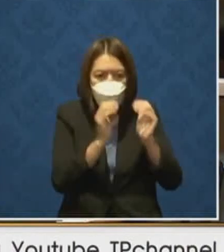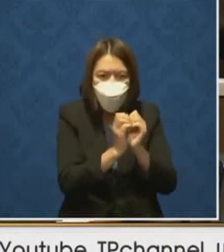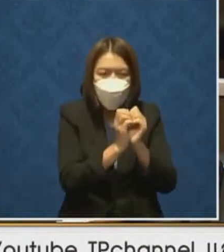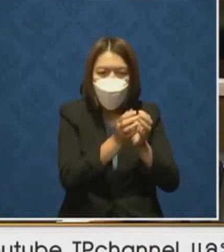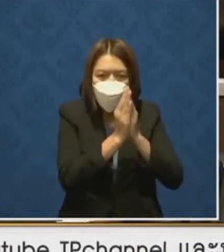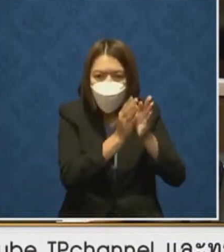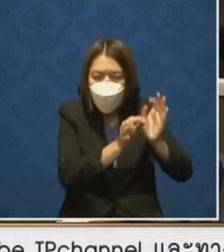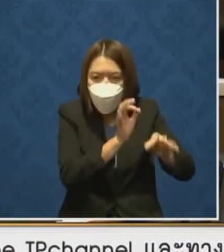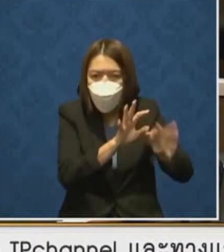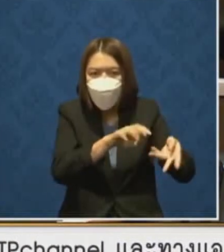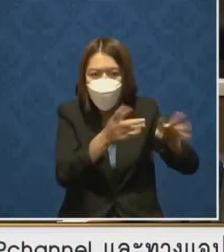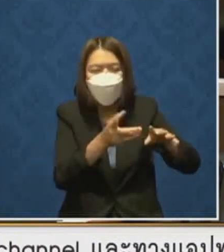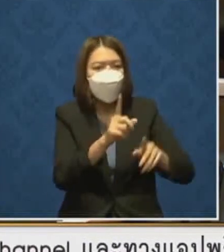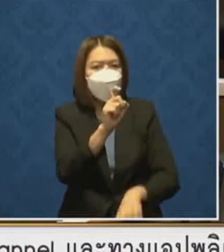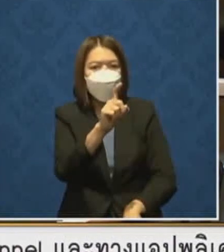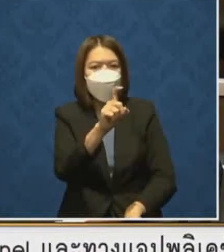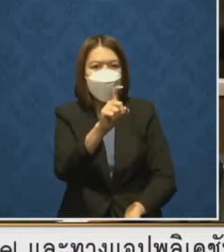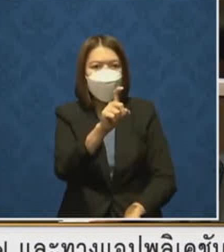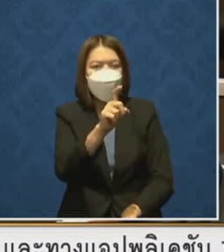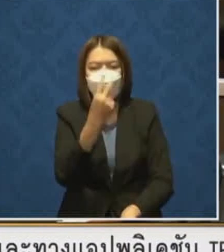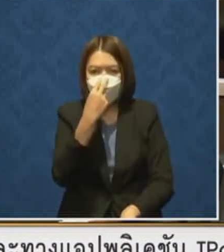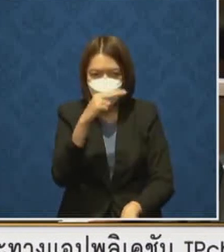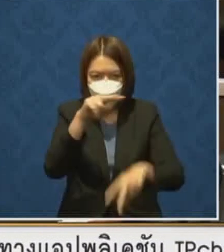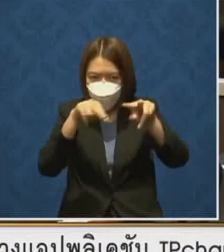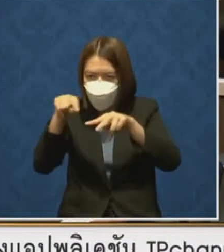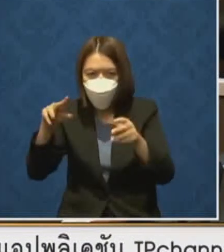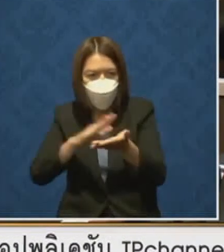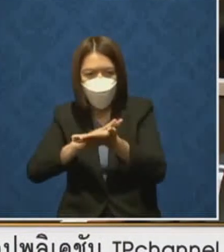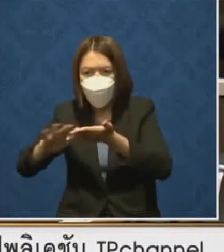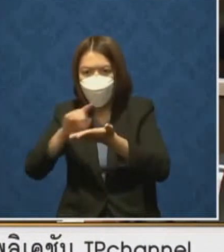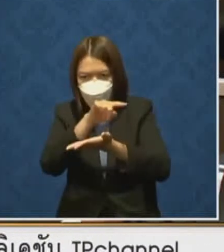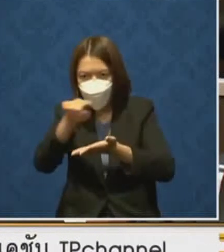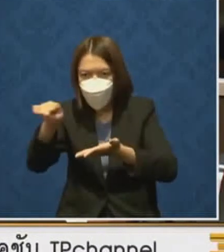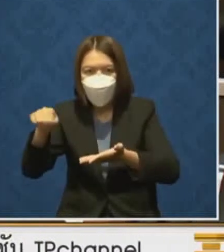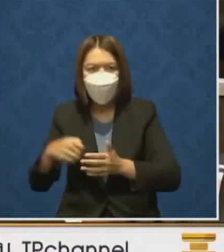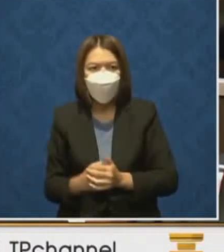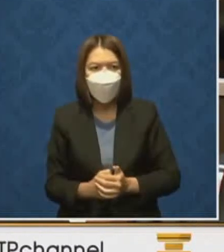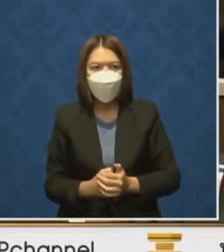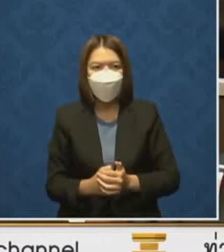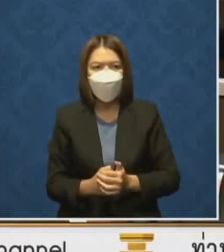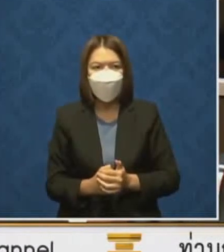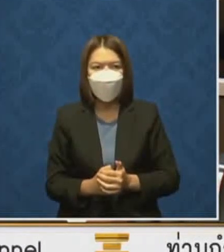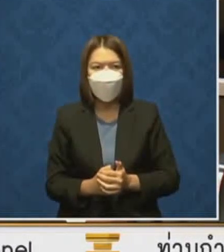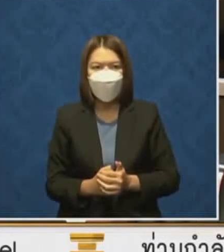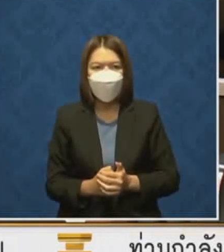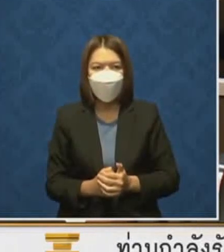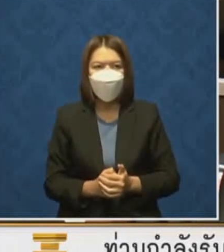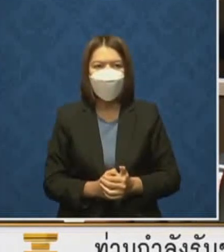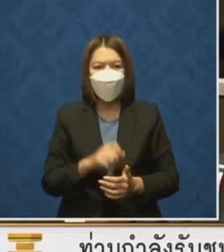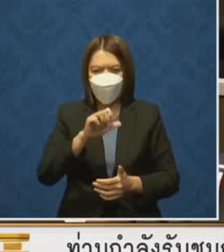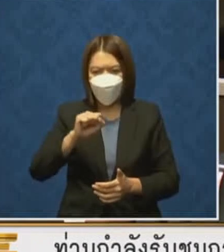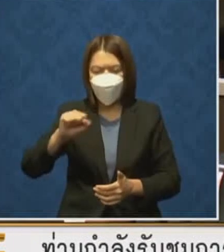กอย่างมีประโยชน์หมดแต่ว่าไอ้พวกสสกะหรี่การเมืองพวกนี้ไม่มีราคาในสายตาของประชาช